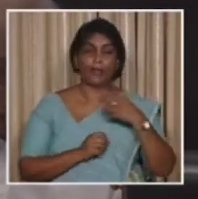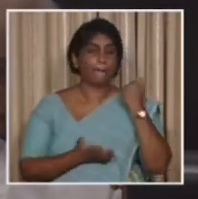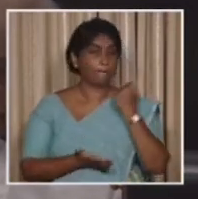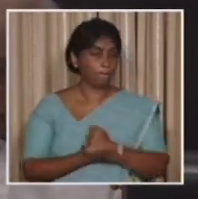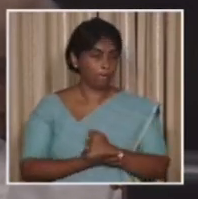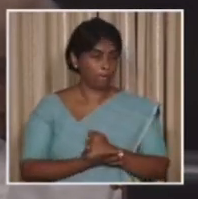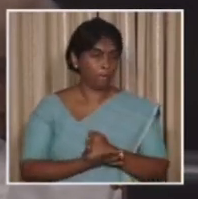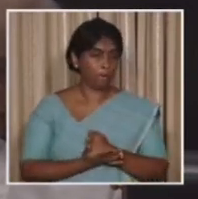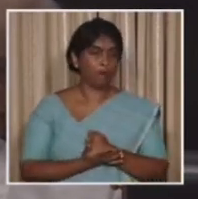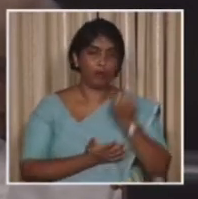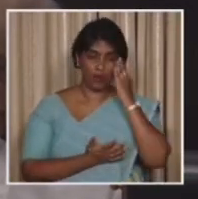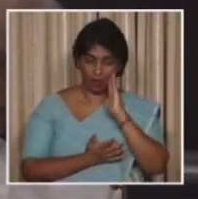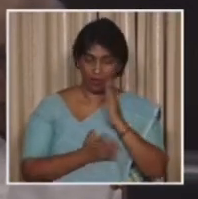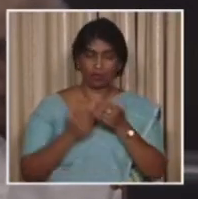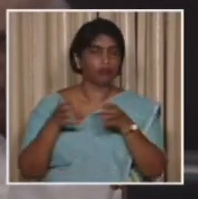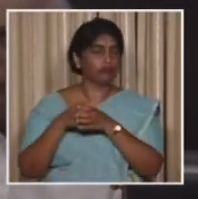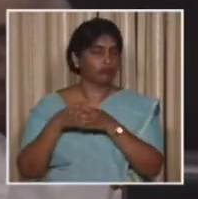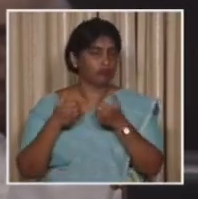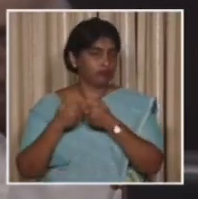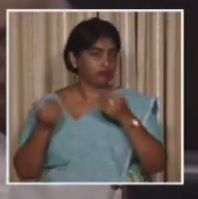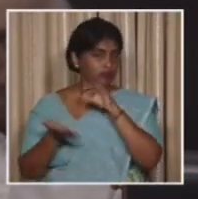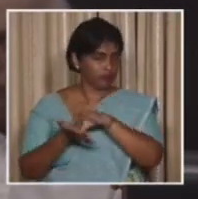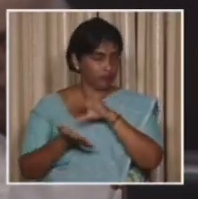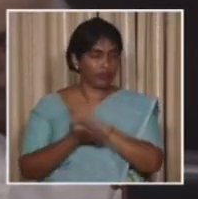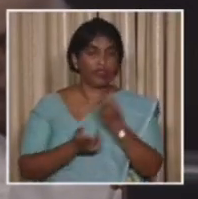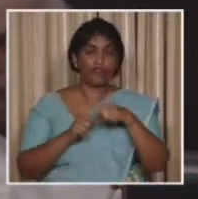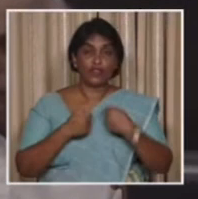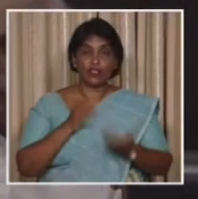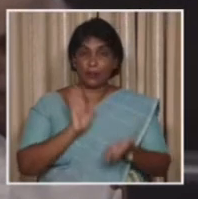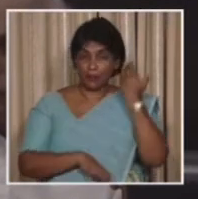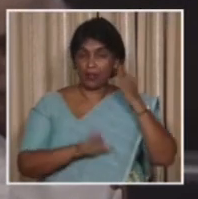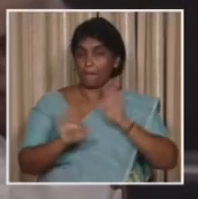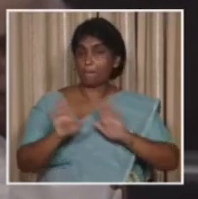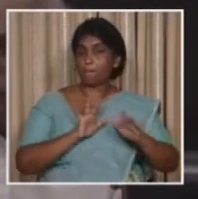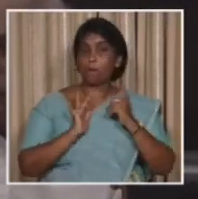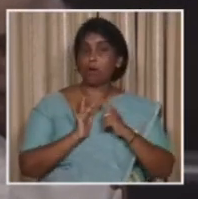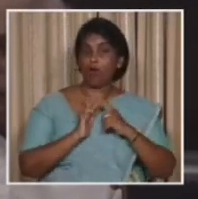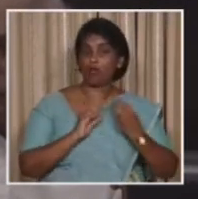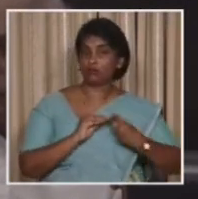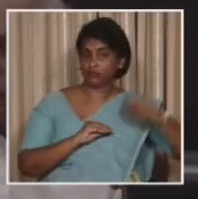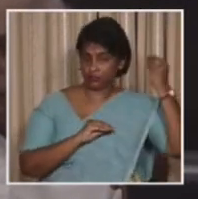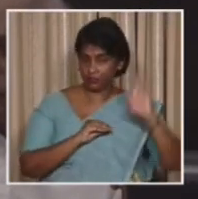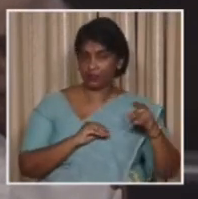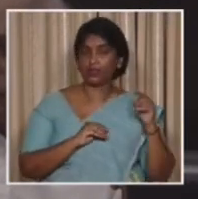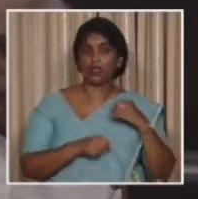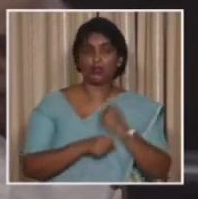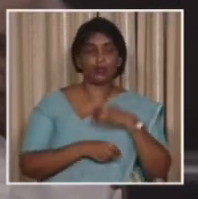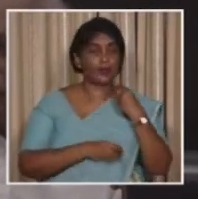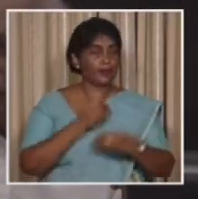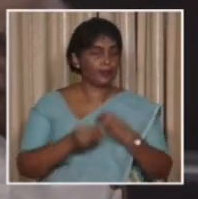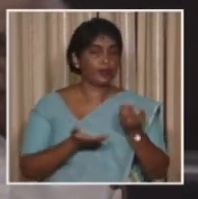බැංකුවේ ස්වාධීනත්වයේ තහවුරු කිරීම, උද්දමනය පාලනය කිරීමට පොලි අනුපාතය ඉහළ දැමීම, රාජ්‍ය